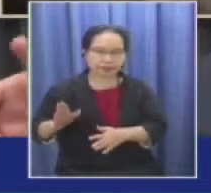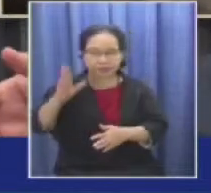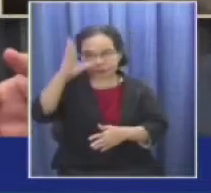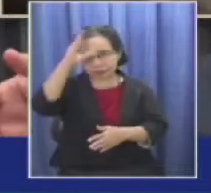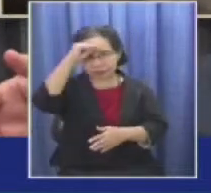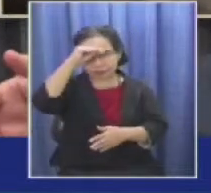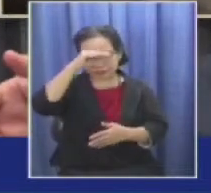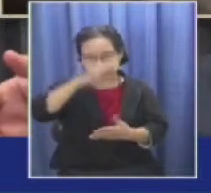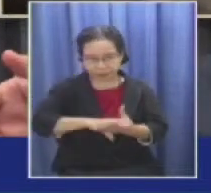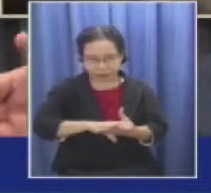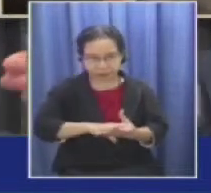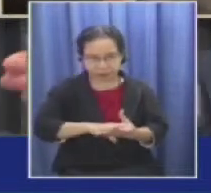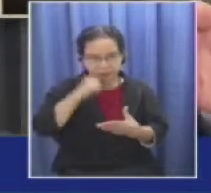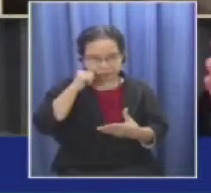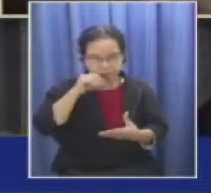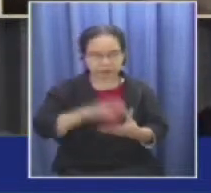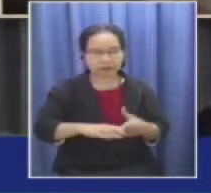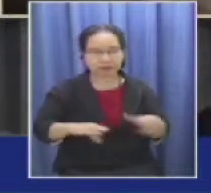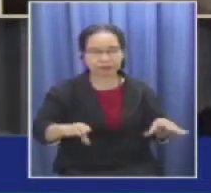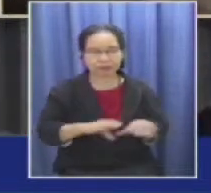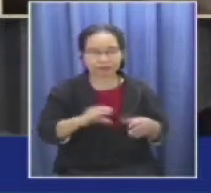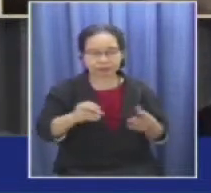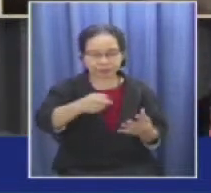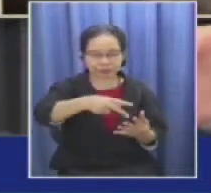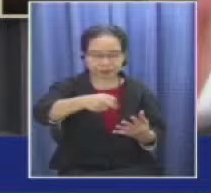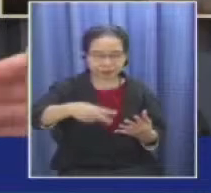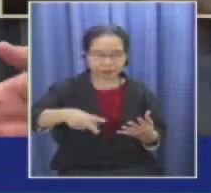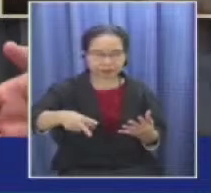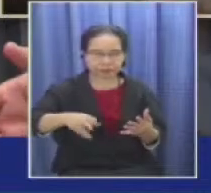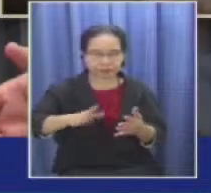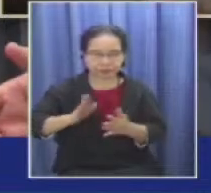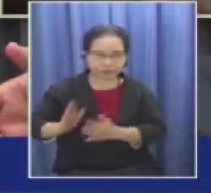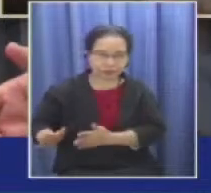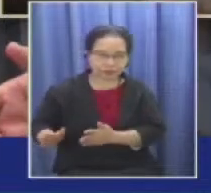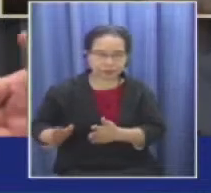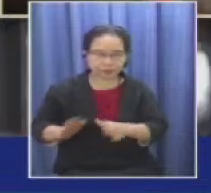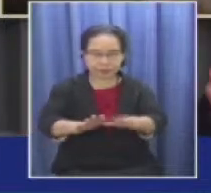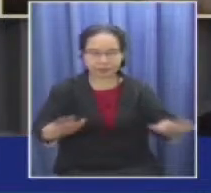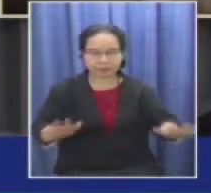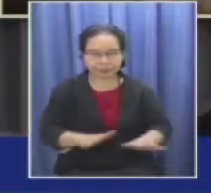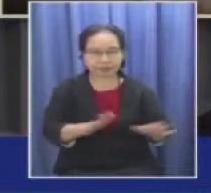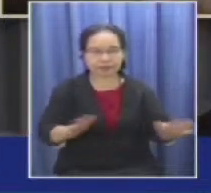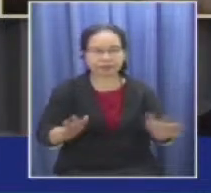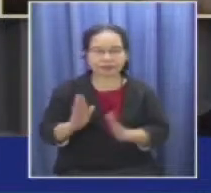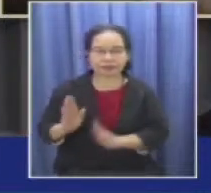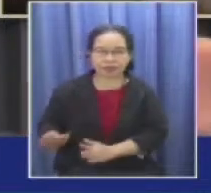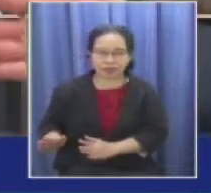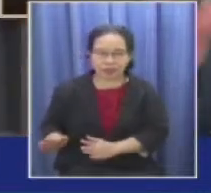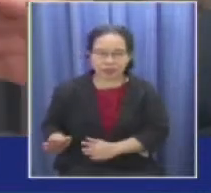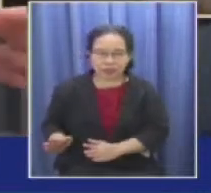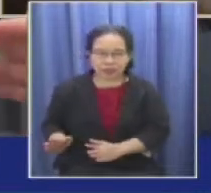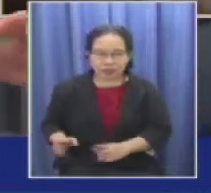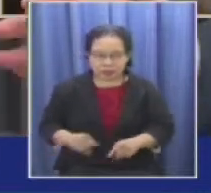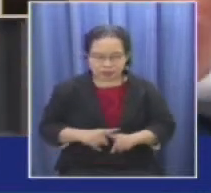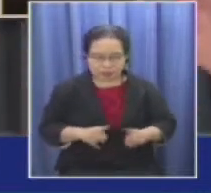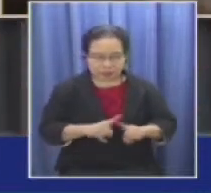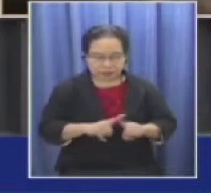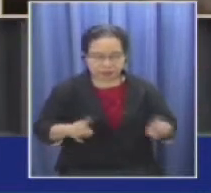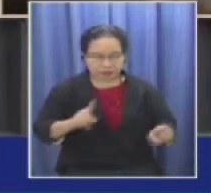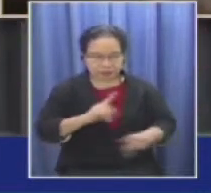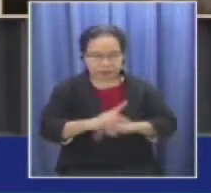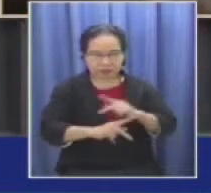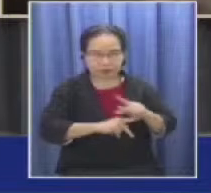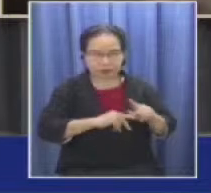obetwe wo ho efiri bɔne yahodomu nu bɔne numu ɛma asɛm no begyae ɛmɛrema asɛm no